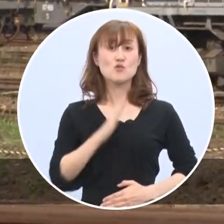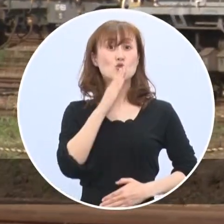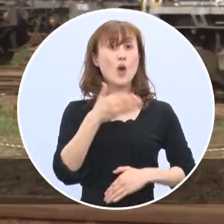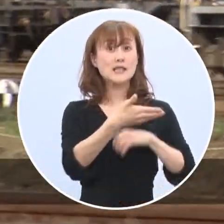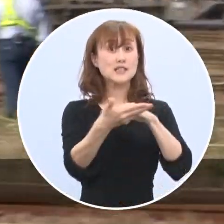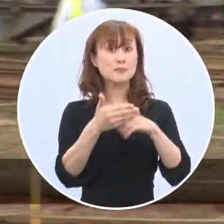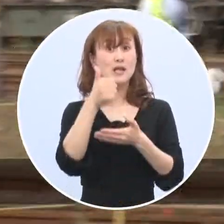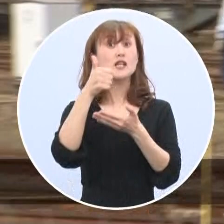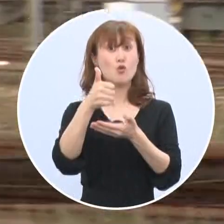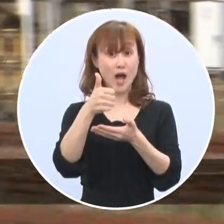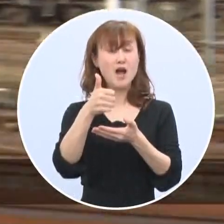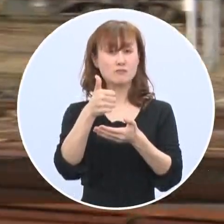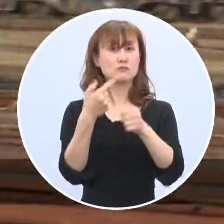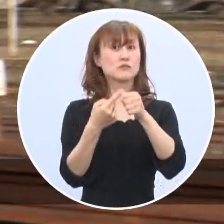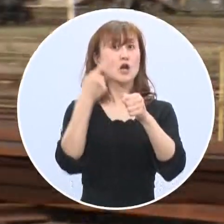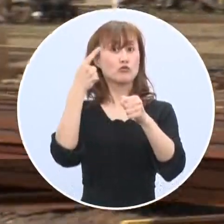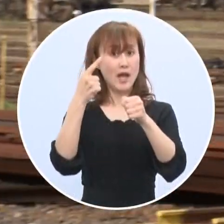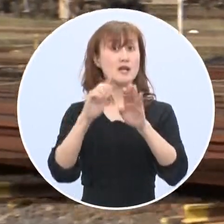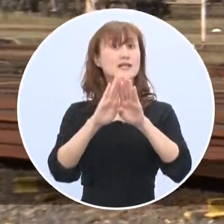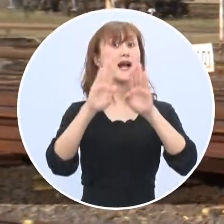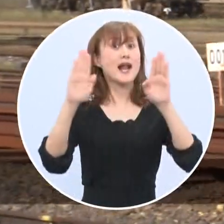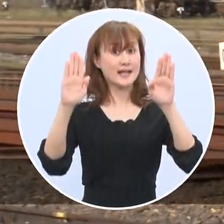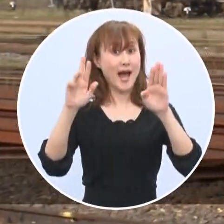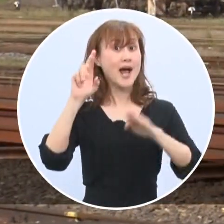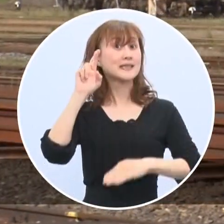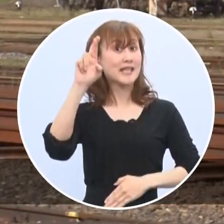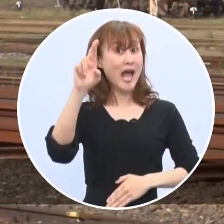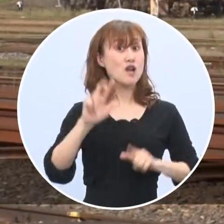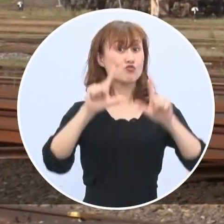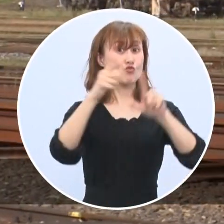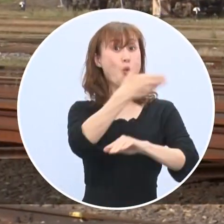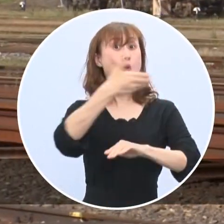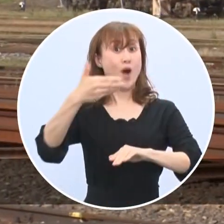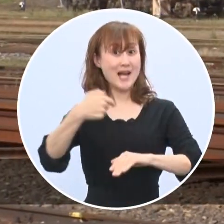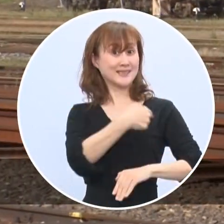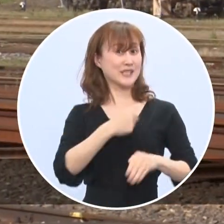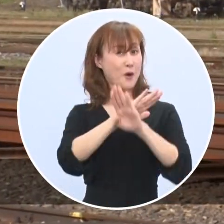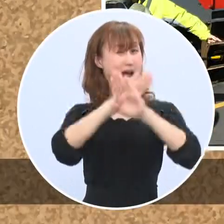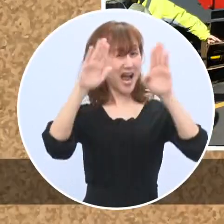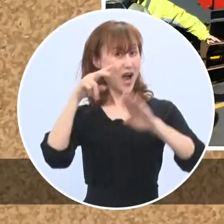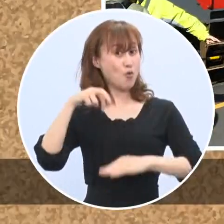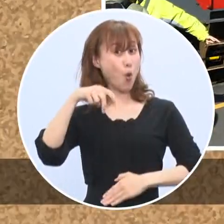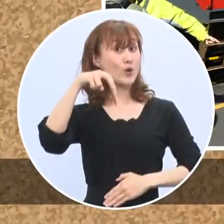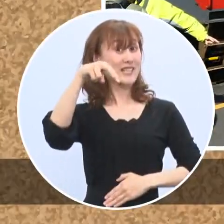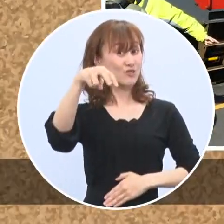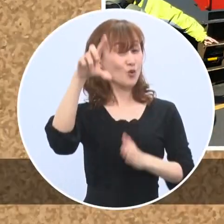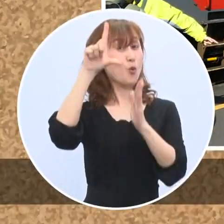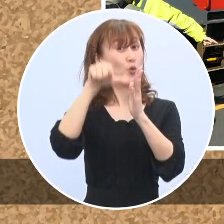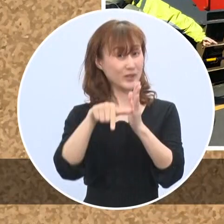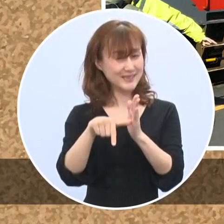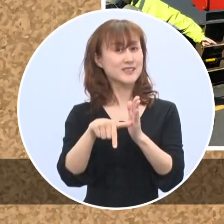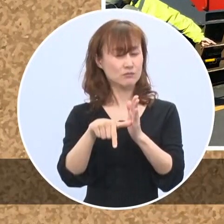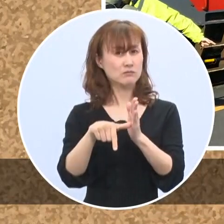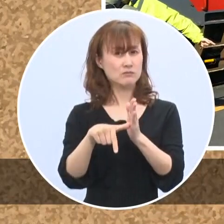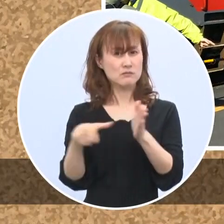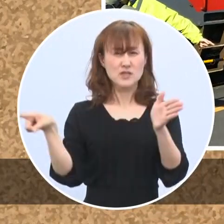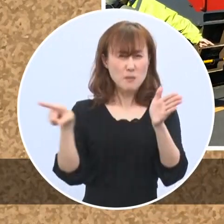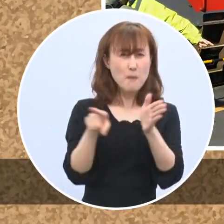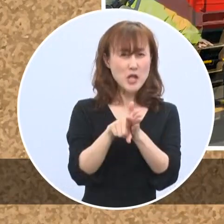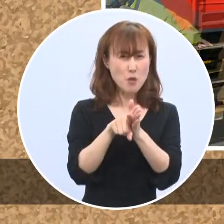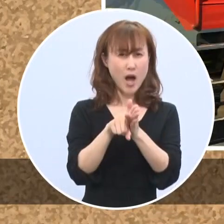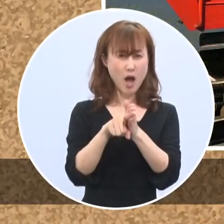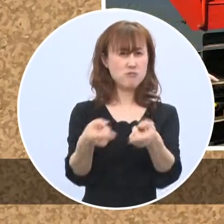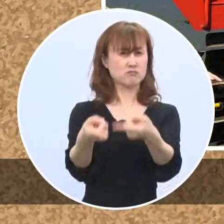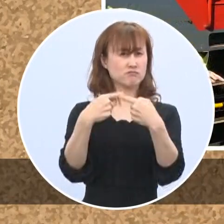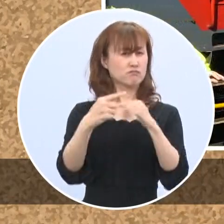桑島さんは昨年行われた jr東海さわやかウォーキングの立ち寄りか者としてこれまで関係者以外立ち入り禁止